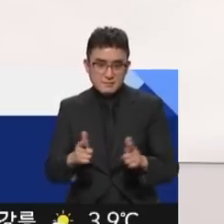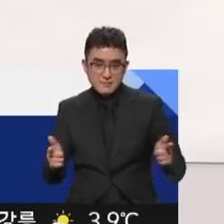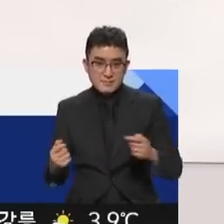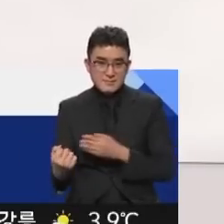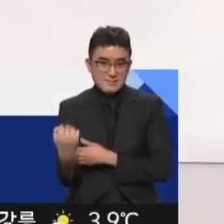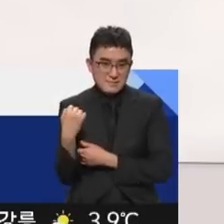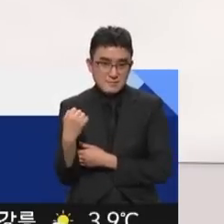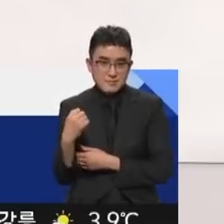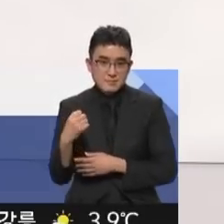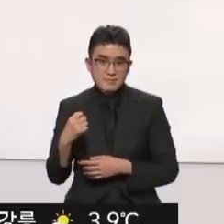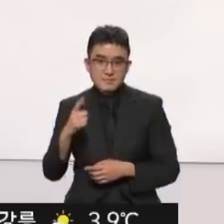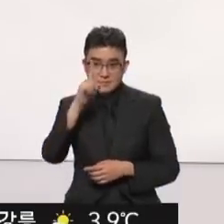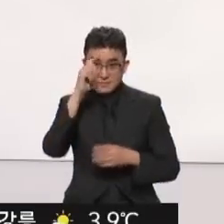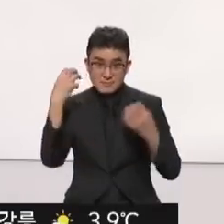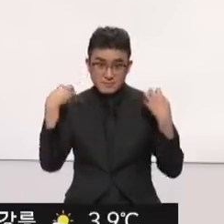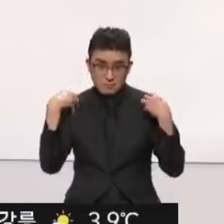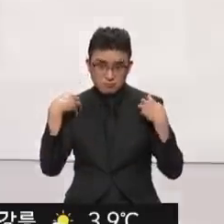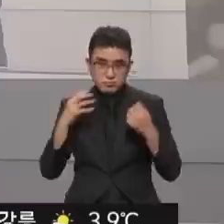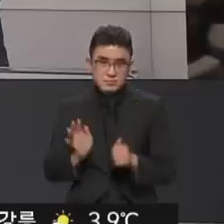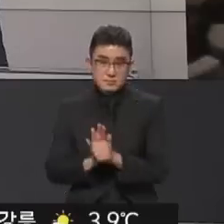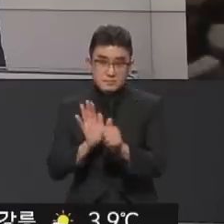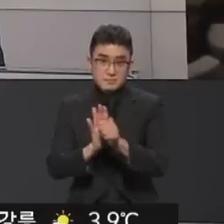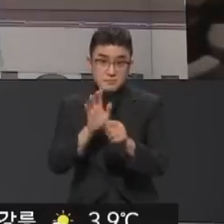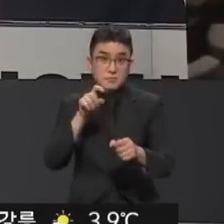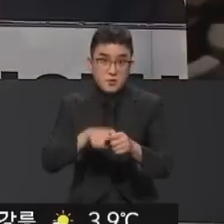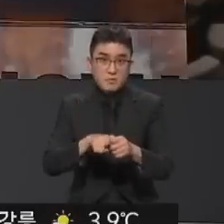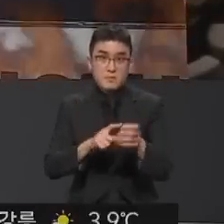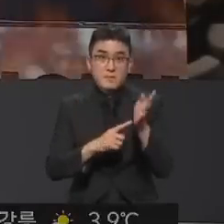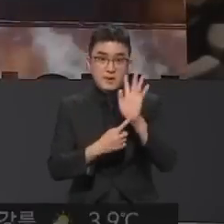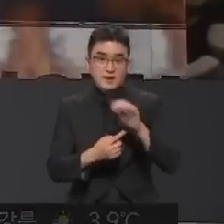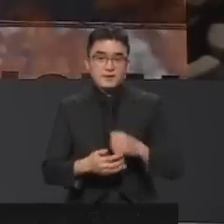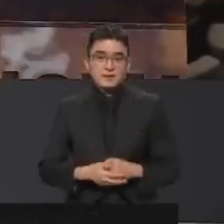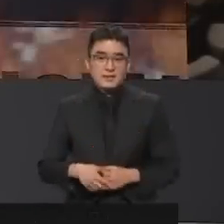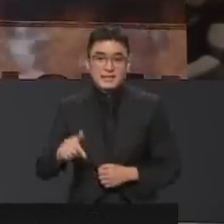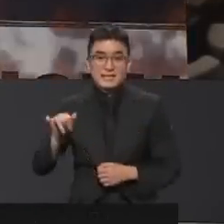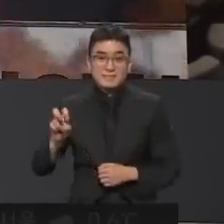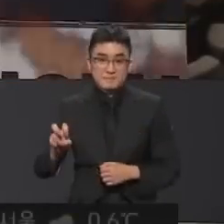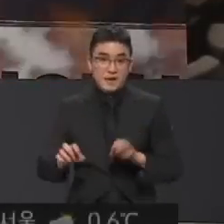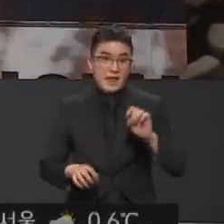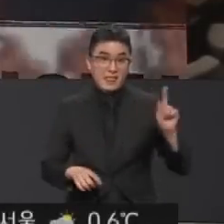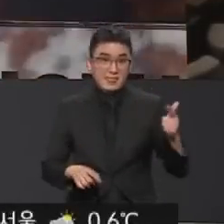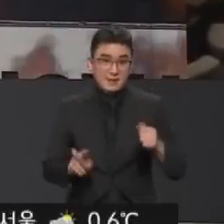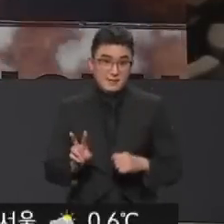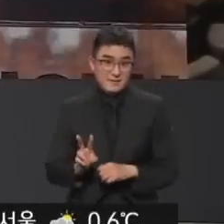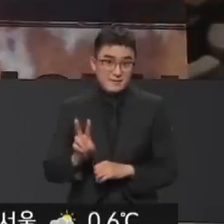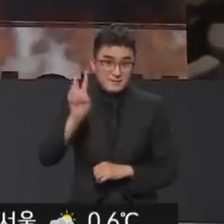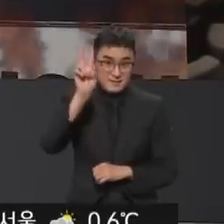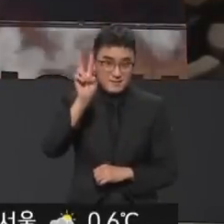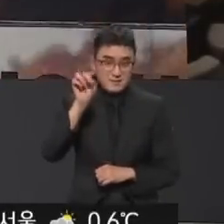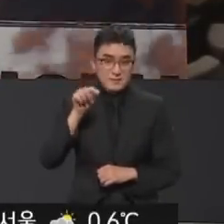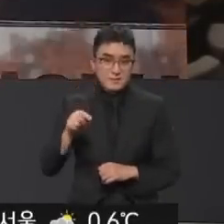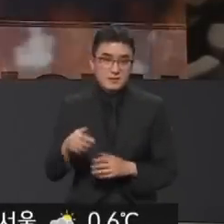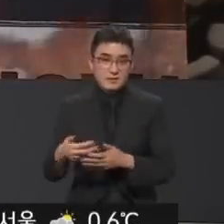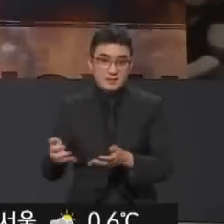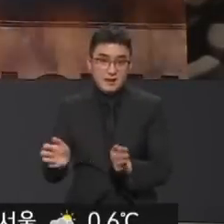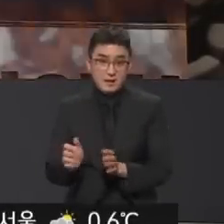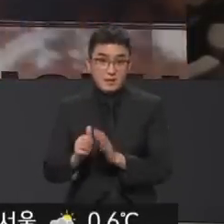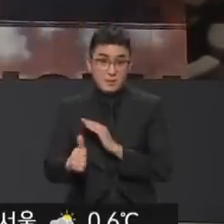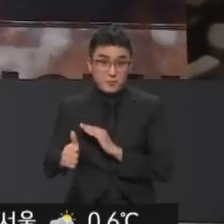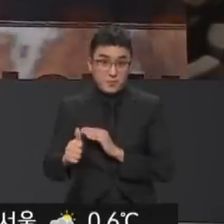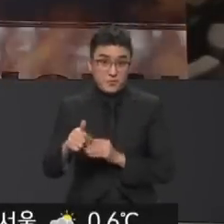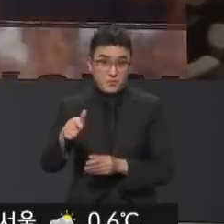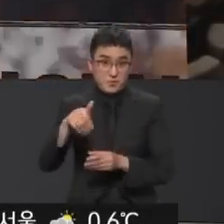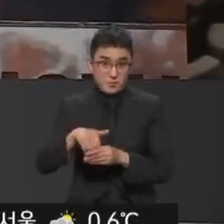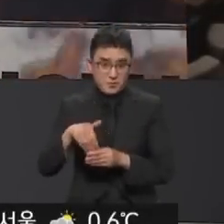것들을 박살내겠습니다. 네, 김기현 대 안철수 이 양강 구도로 진행되는 국민의힘 당권 레이스